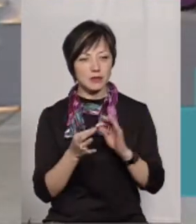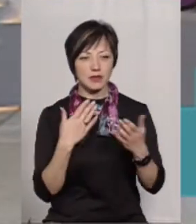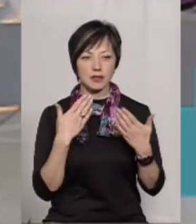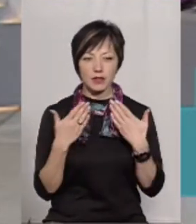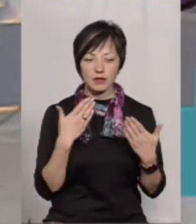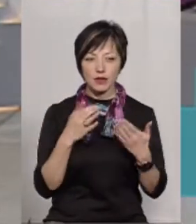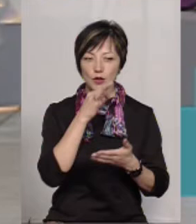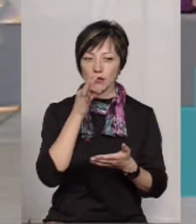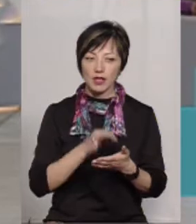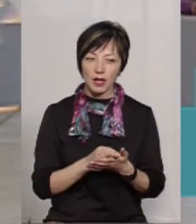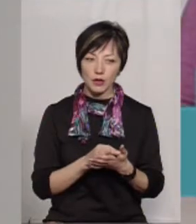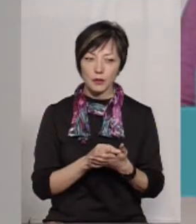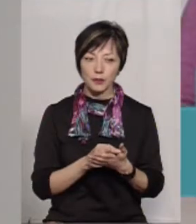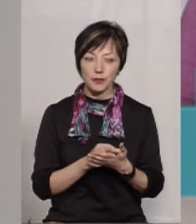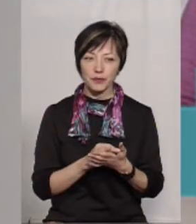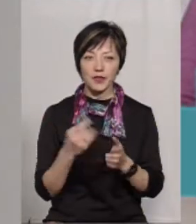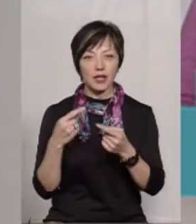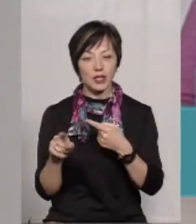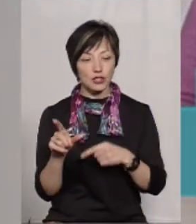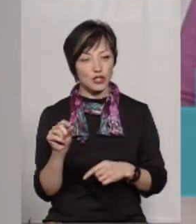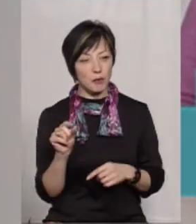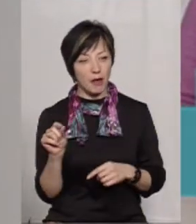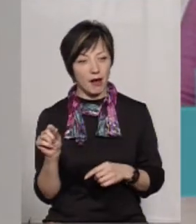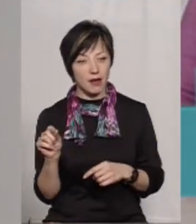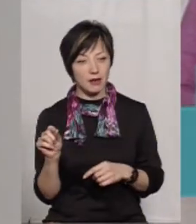цього ставляться відповідально, інші